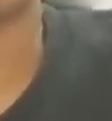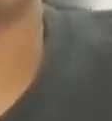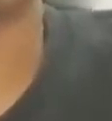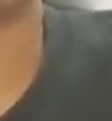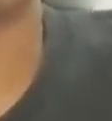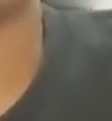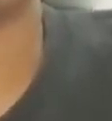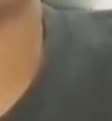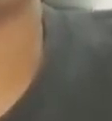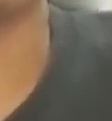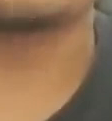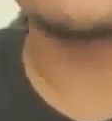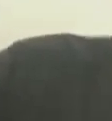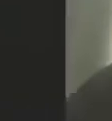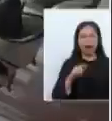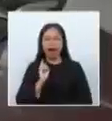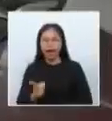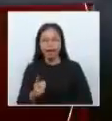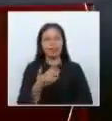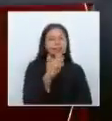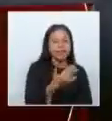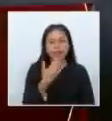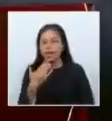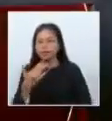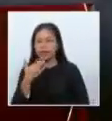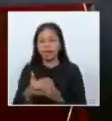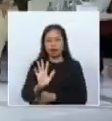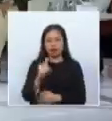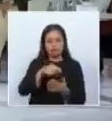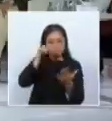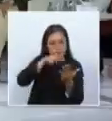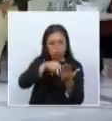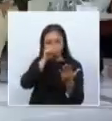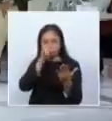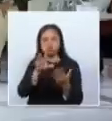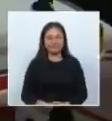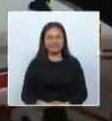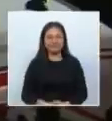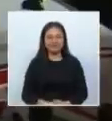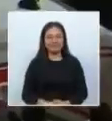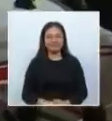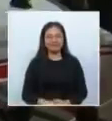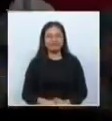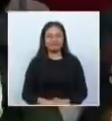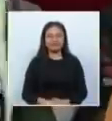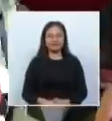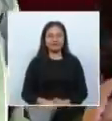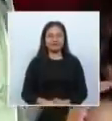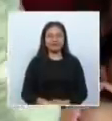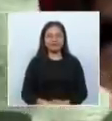dari media online dan media sosial, tapi media online tidak terlalu banyak yang kami lihat, dari media sosial terutama Twitter atau